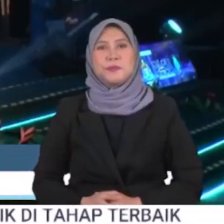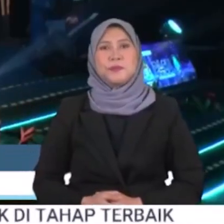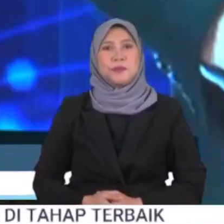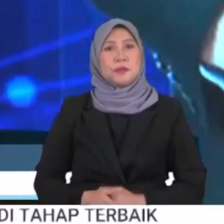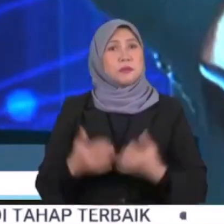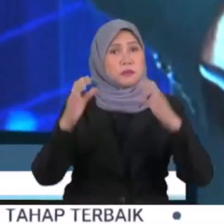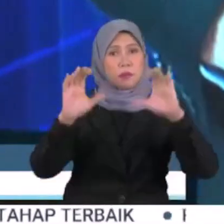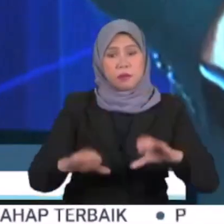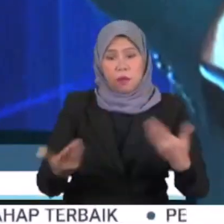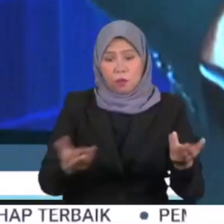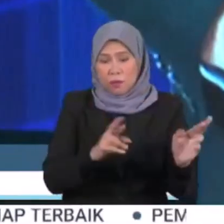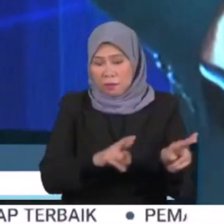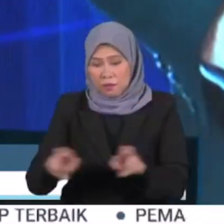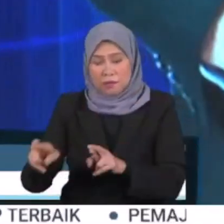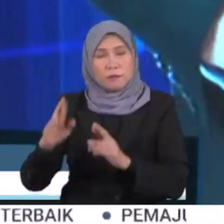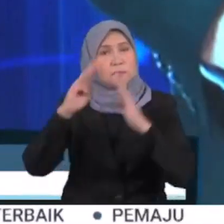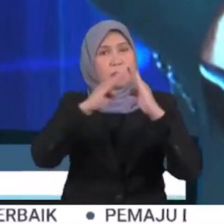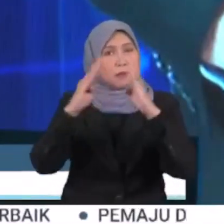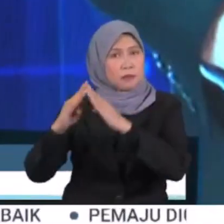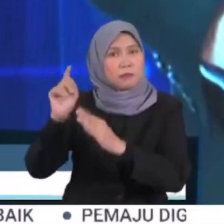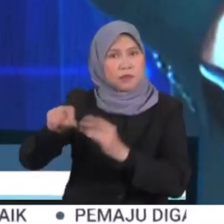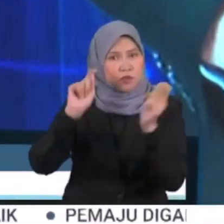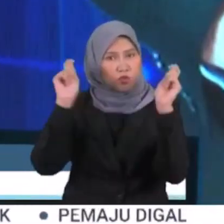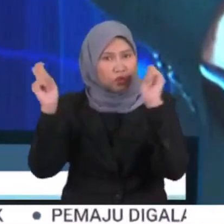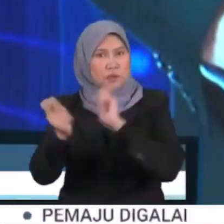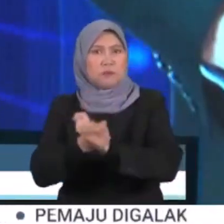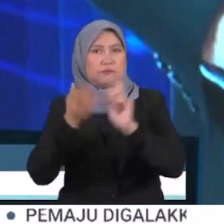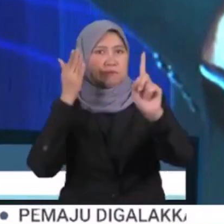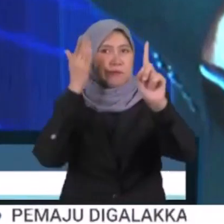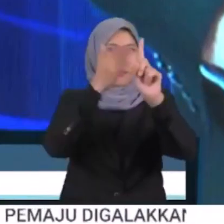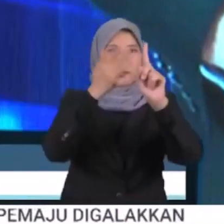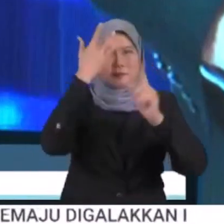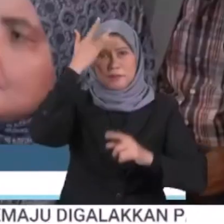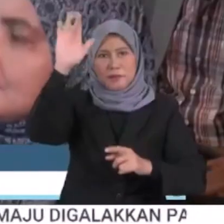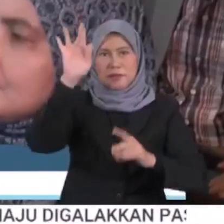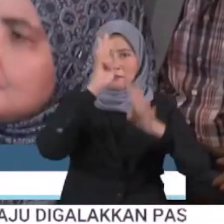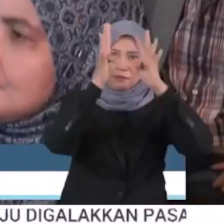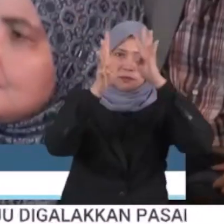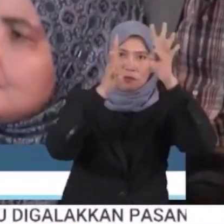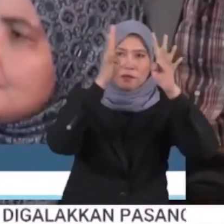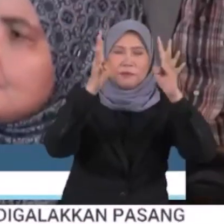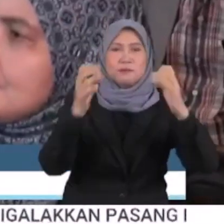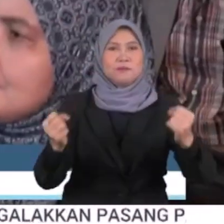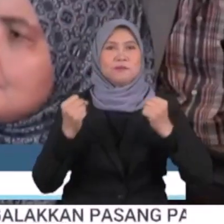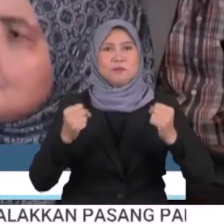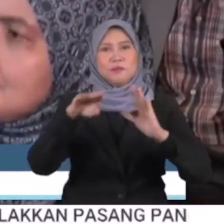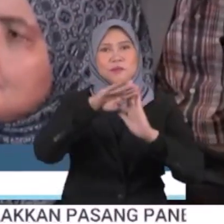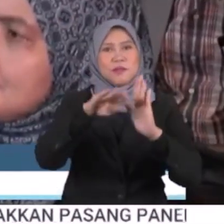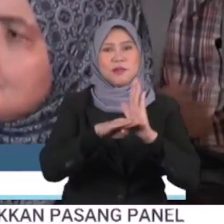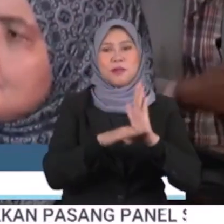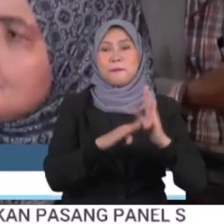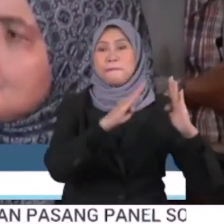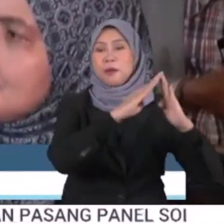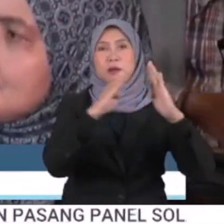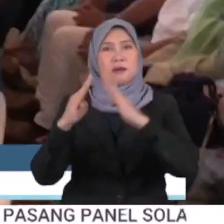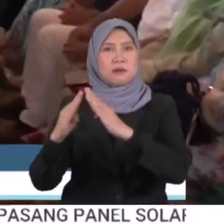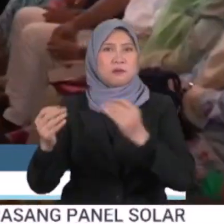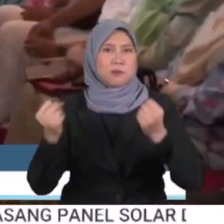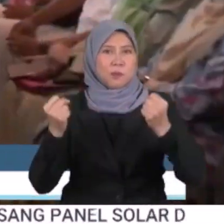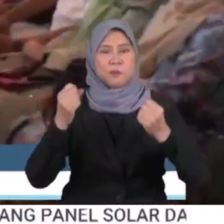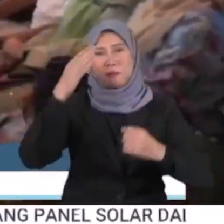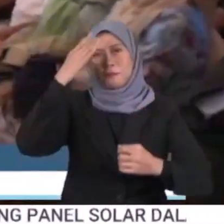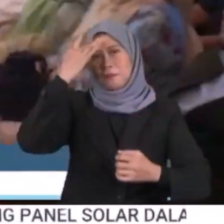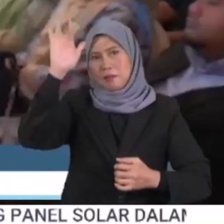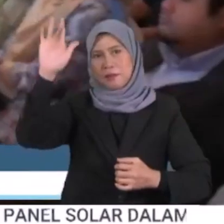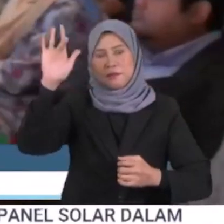Oleh itu, pendekatan perancangan bandar perlu berubah ke arah yang lebih pintar dan inovatif bagi memperkukuh agenda bandar mampan dan pintar